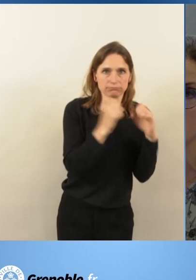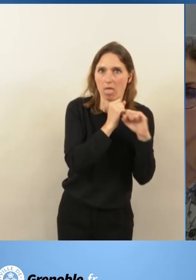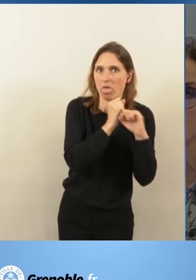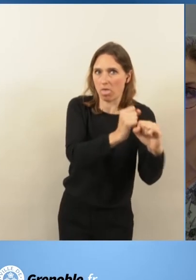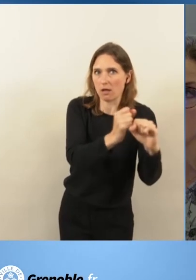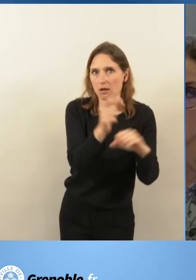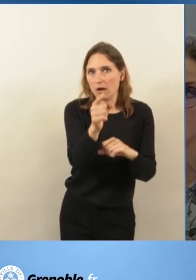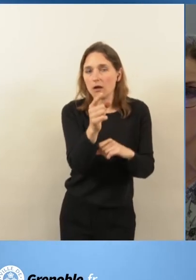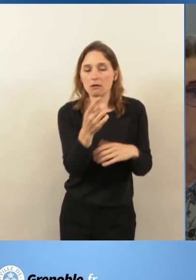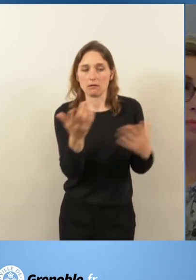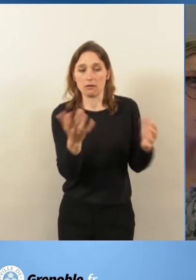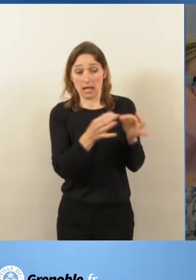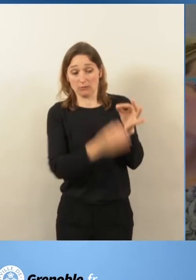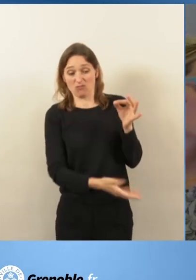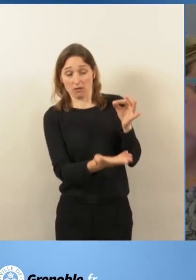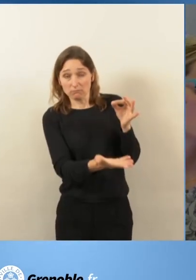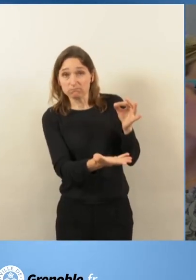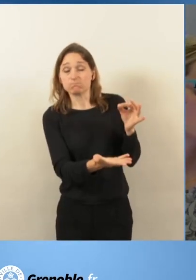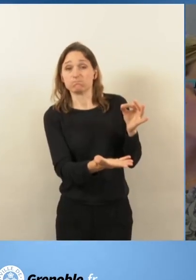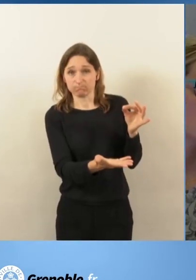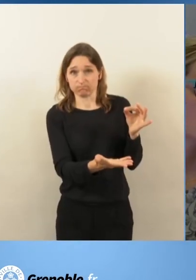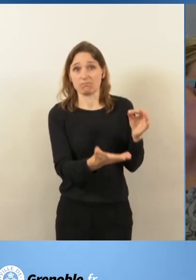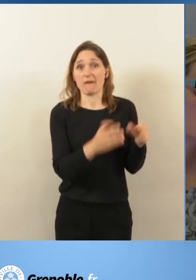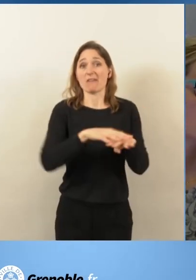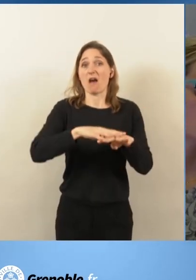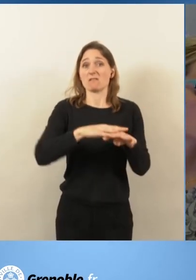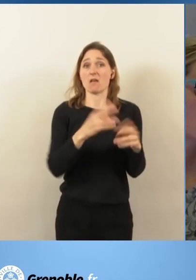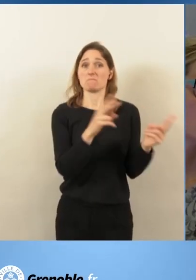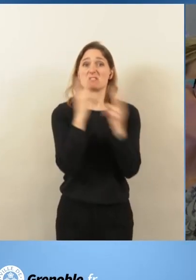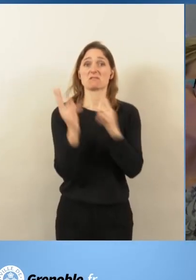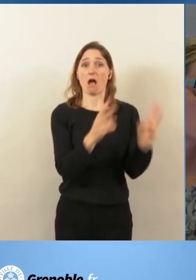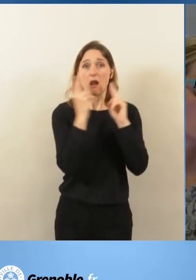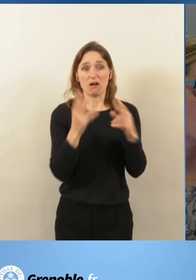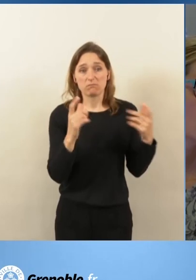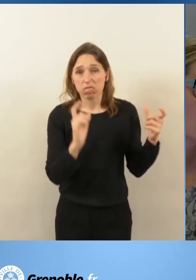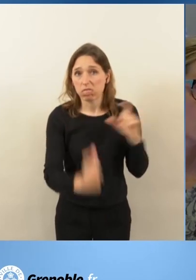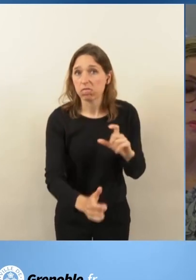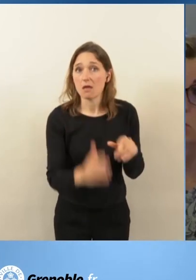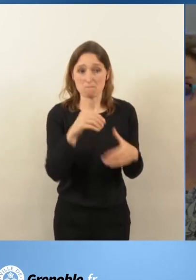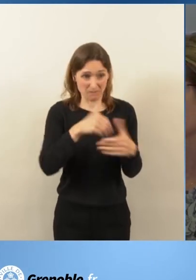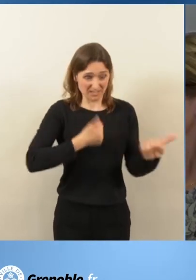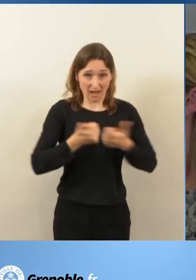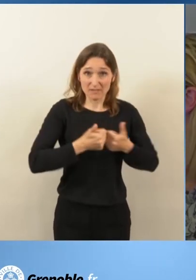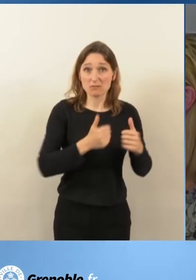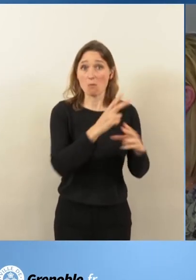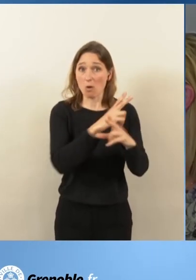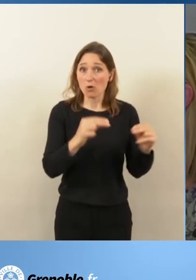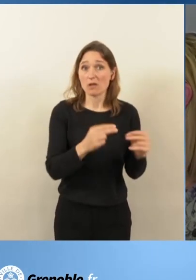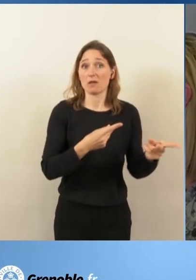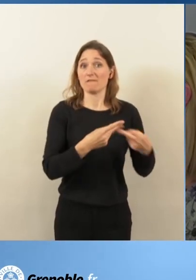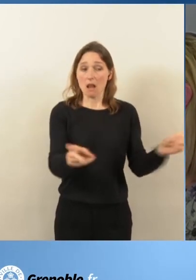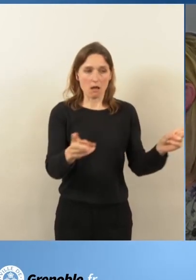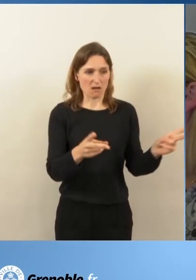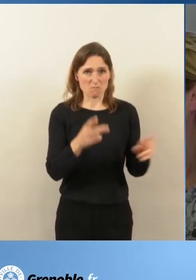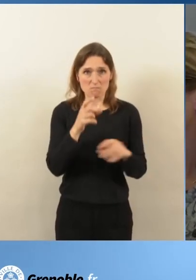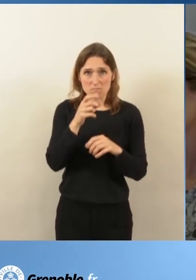bilan on sait ce que devenu Mistral ou même le service de frotter urbaine est attaquée vous avez fermé le plateau avec